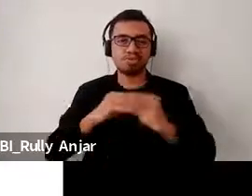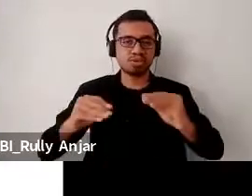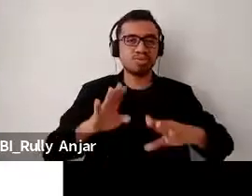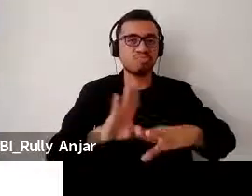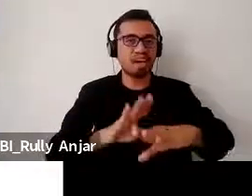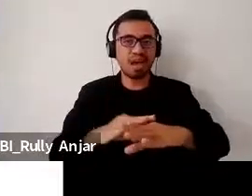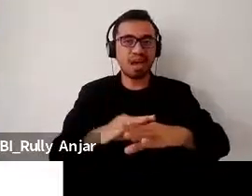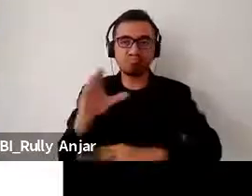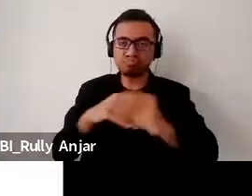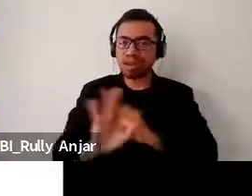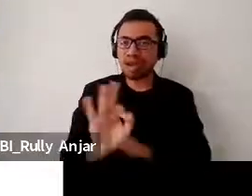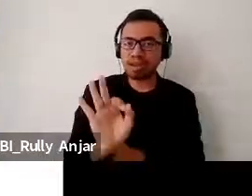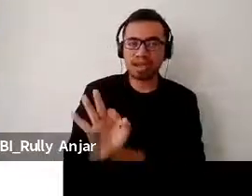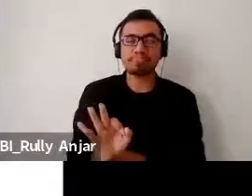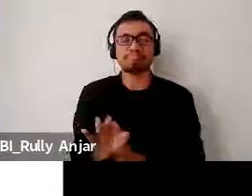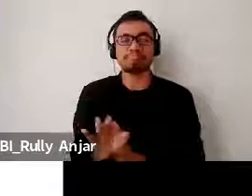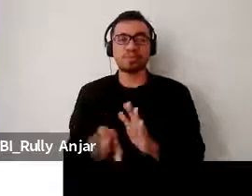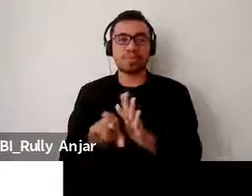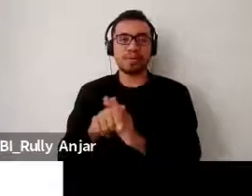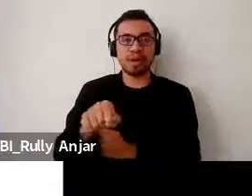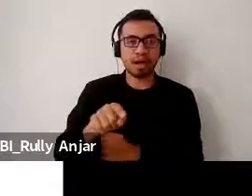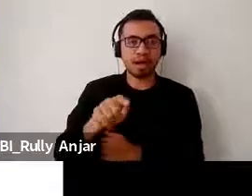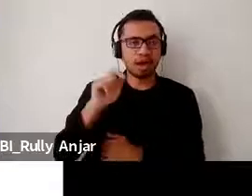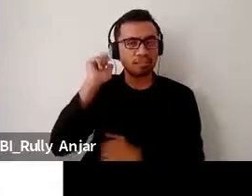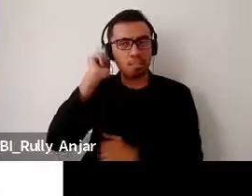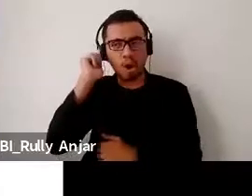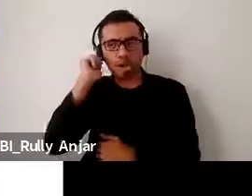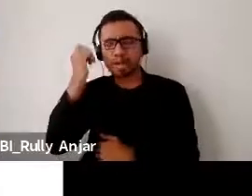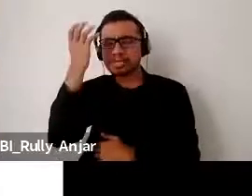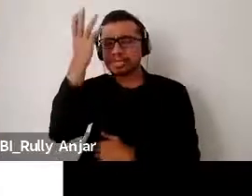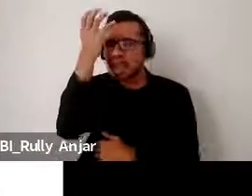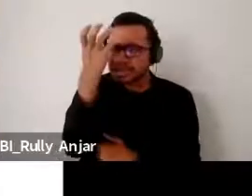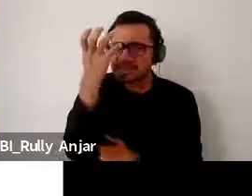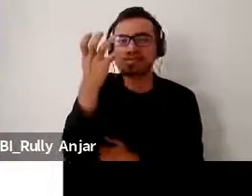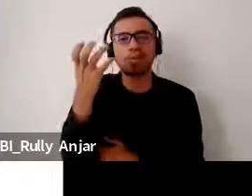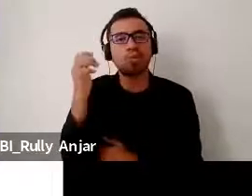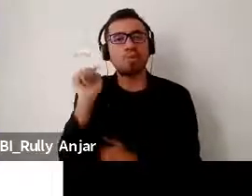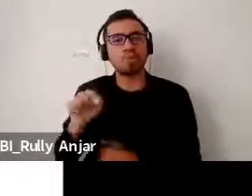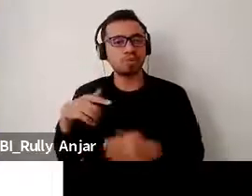terjadi ya. Oh, ini perempuan-perempuan ini pada stres, apa yang harus terjadi di dalam suatu